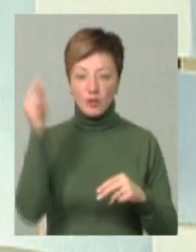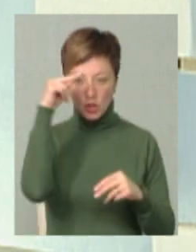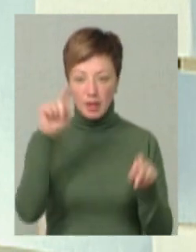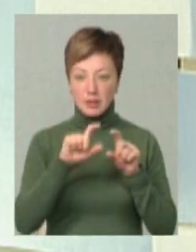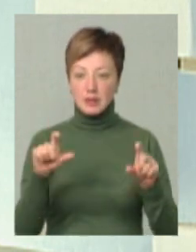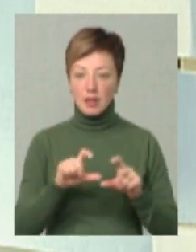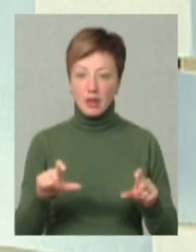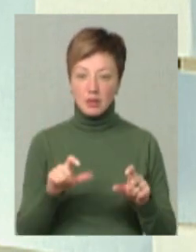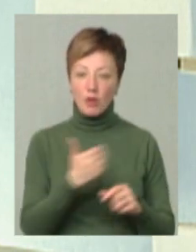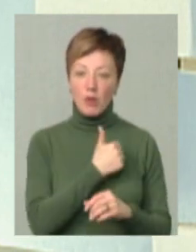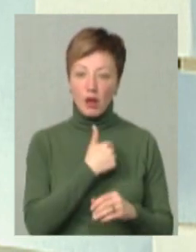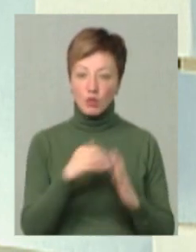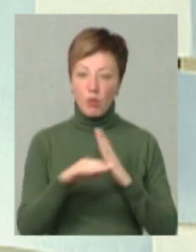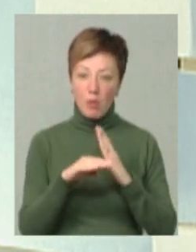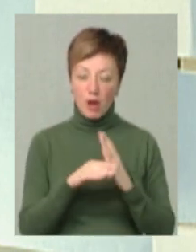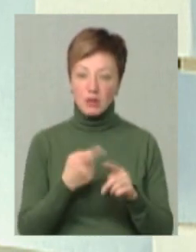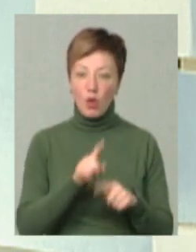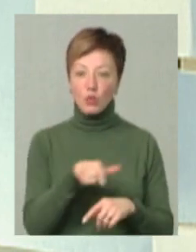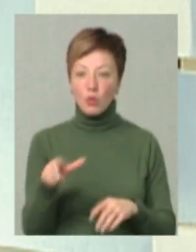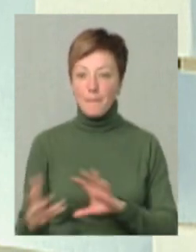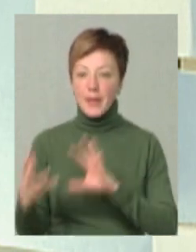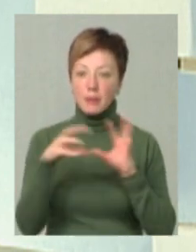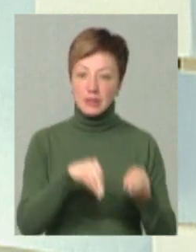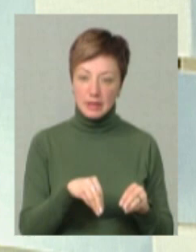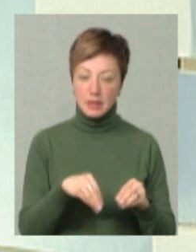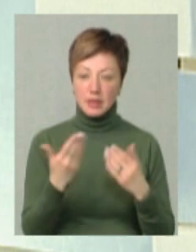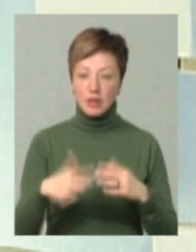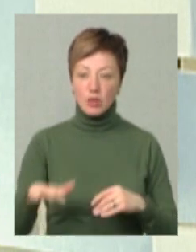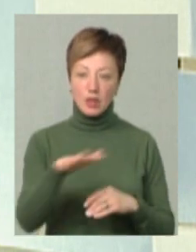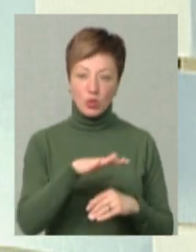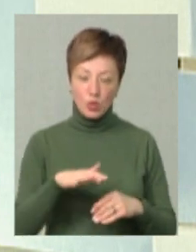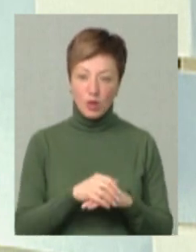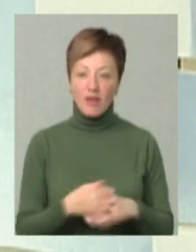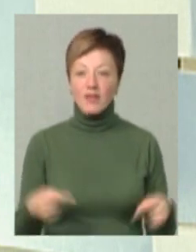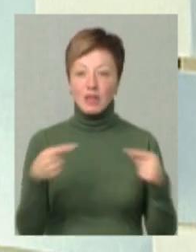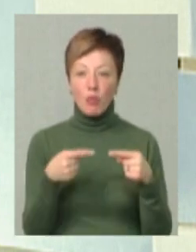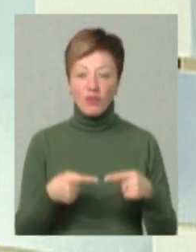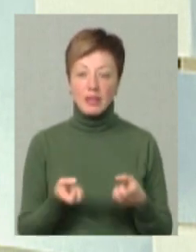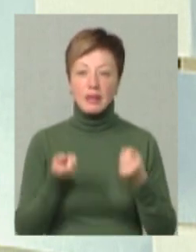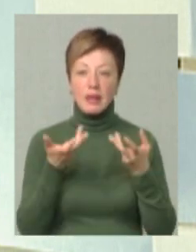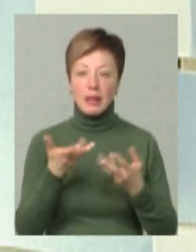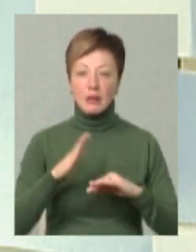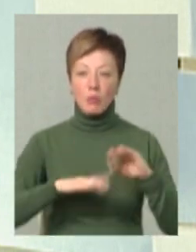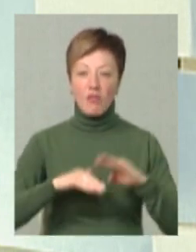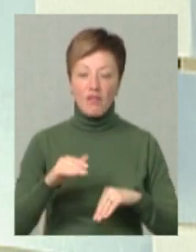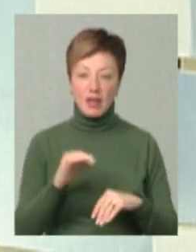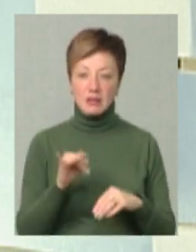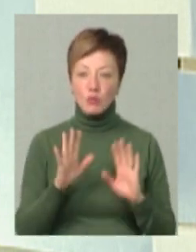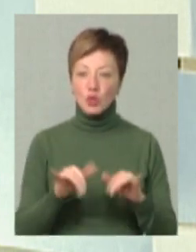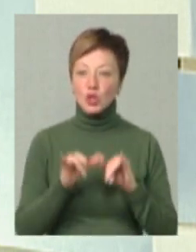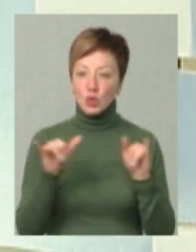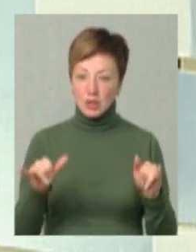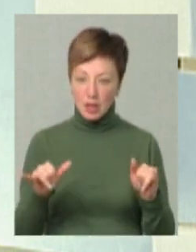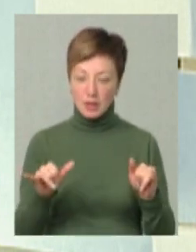заклади прагнути допомагати особам, які перемістились на їхню територію. Відповідно, кількість професій буде